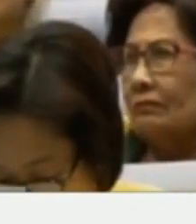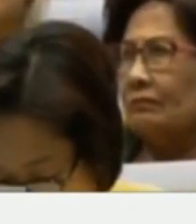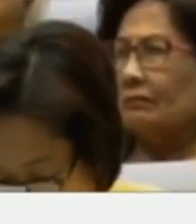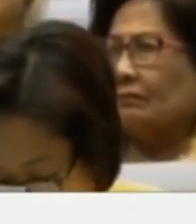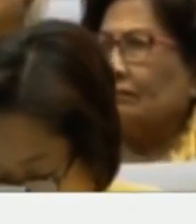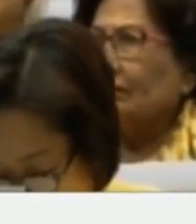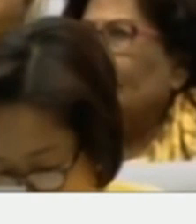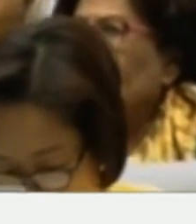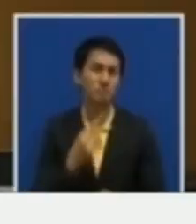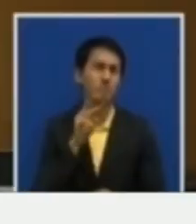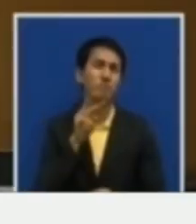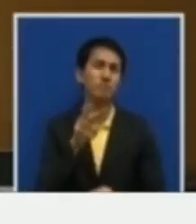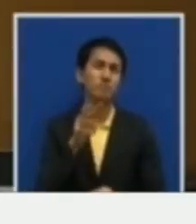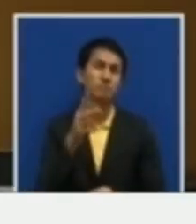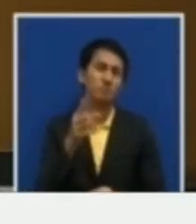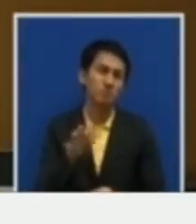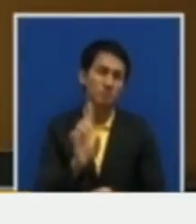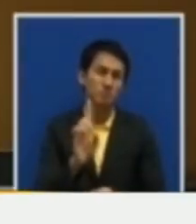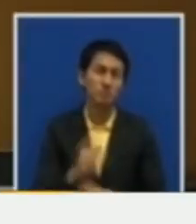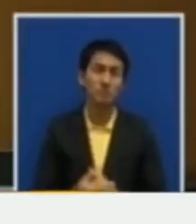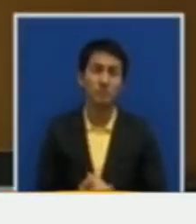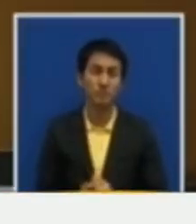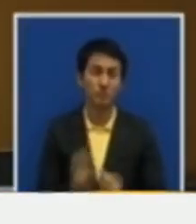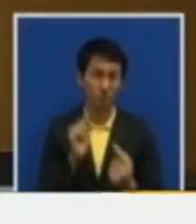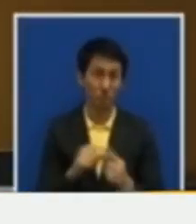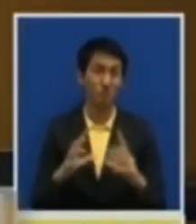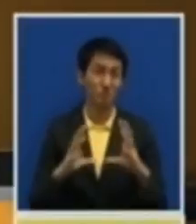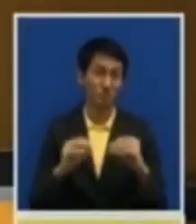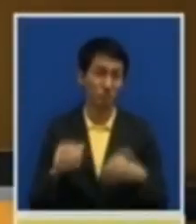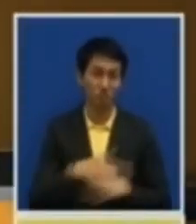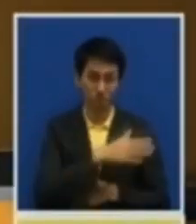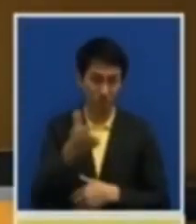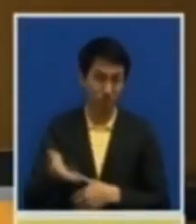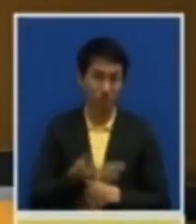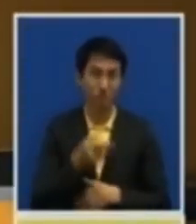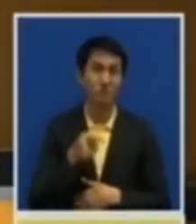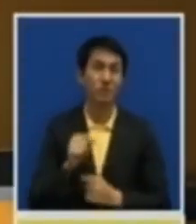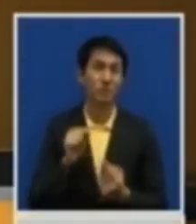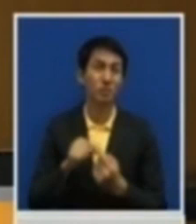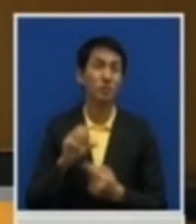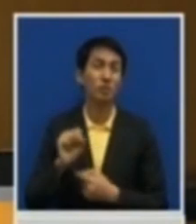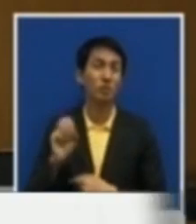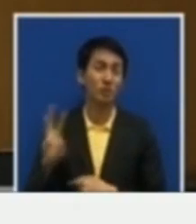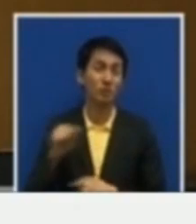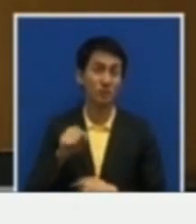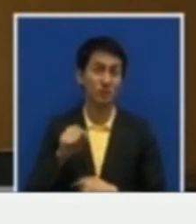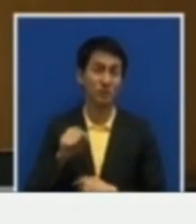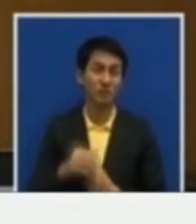ไม่เห็นนะครับ การประชุมของวุฒิสภานั้นประการแรกห้